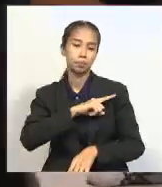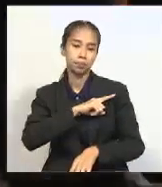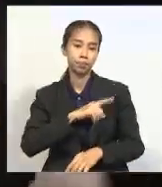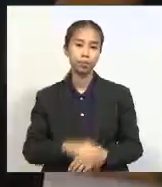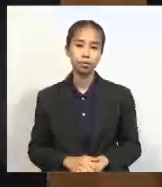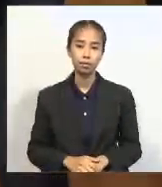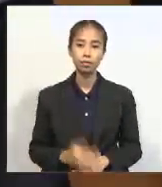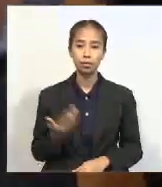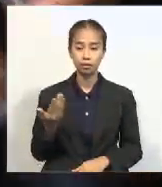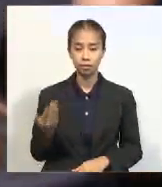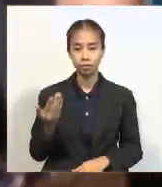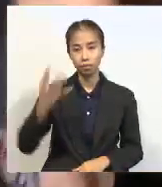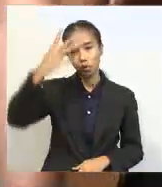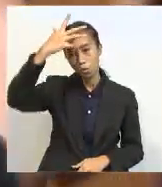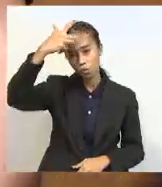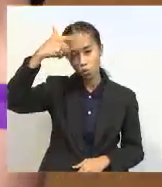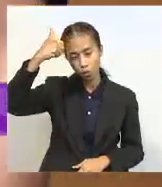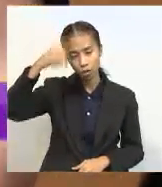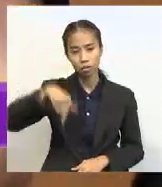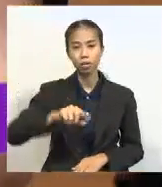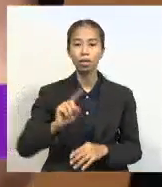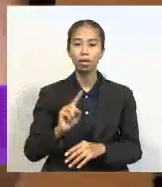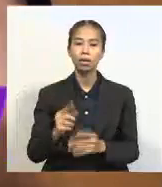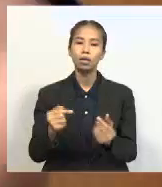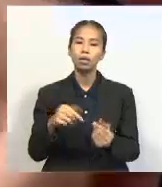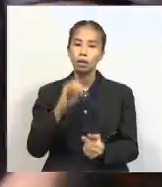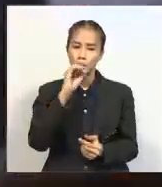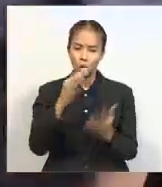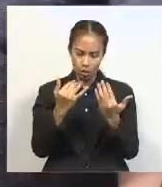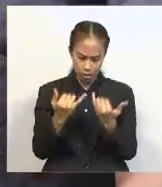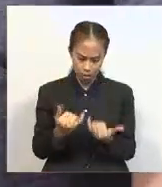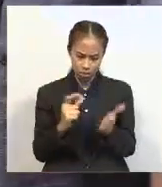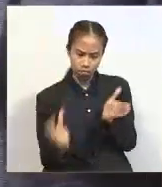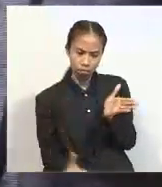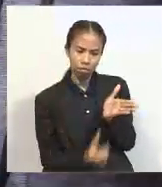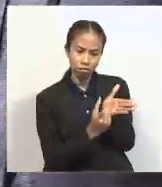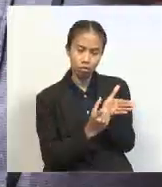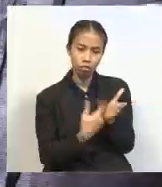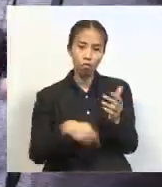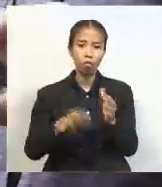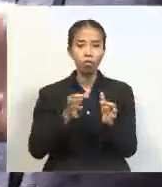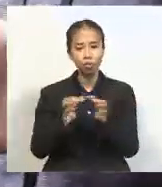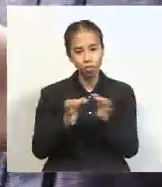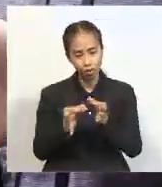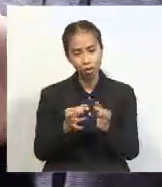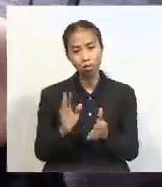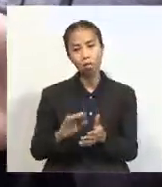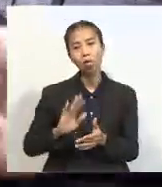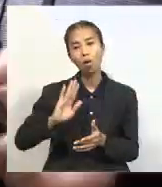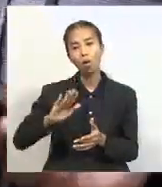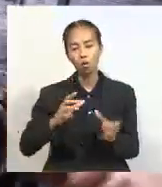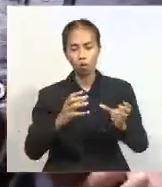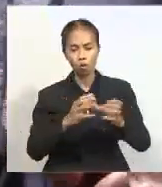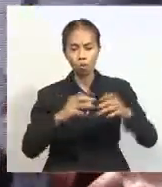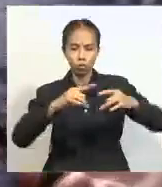นายชวนหลีกภัยประธานสภาผู้แทนราษฎรชี้แจงเหตุผลที่ต้องบรรจุวาระการเปิดอภิปรายทั่วไปโดยไม่ลงมติของฝ่าย